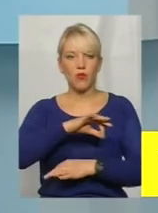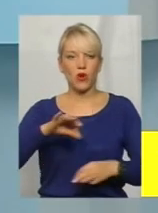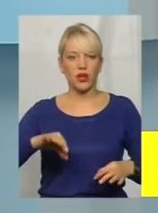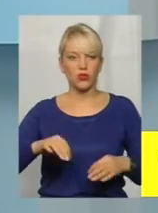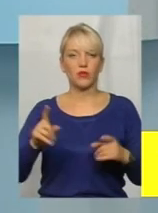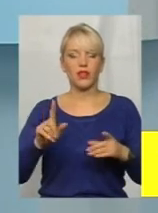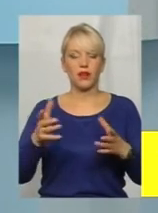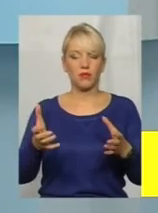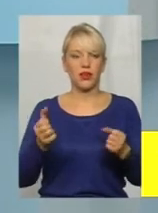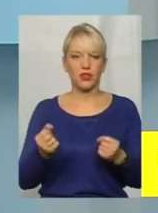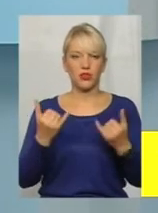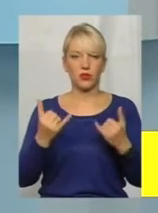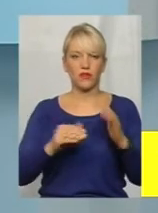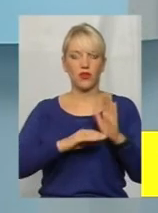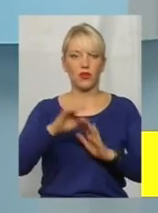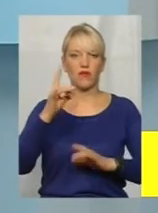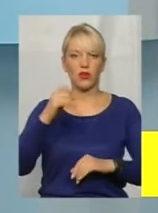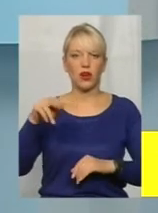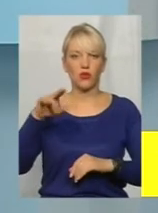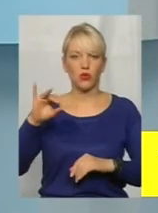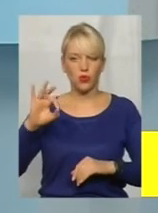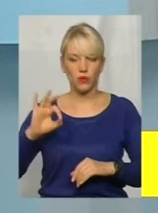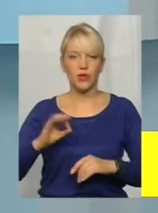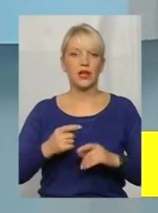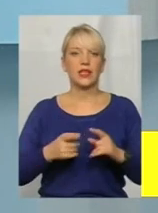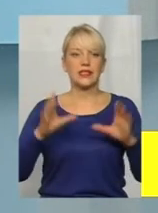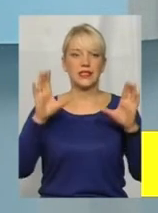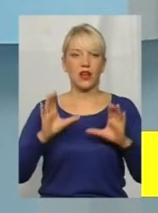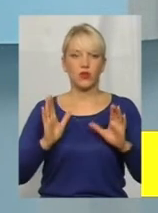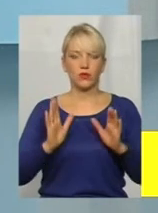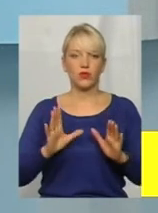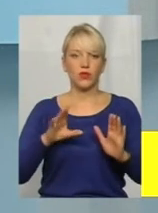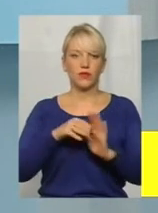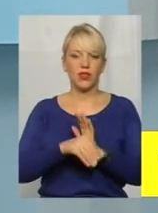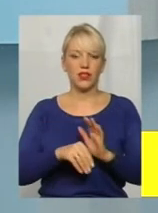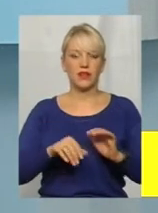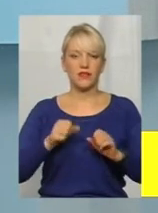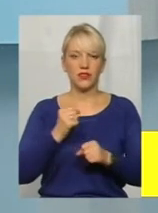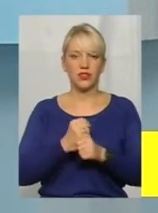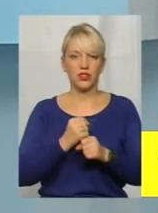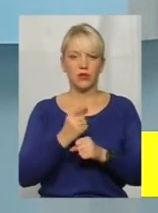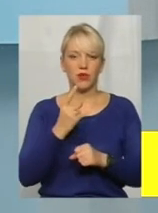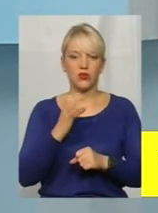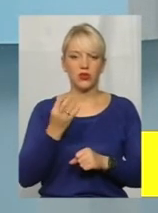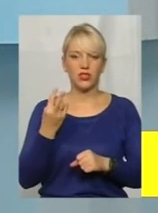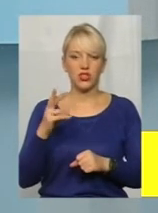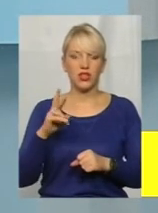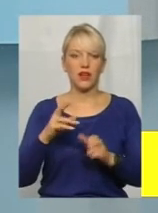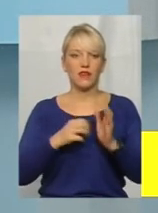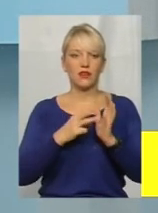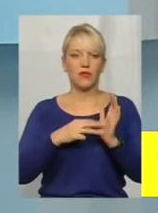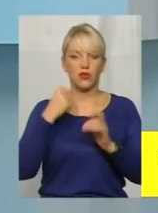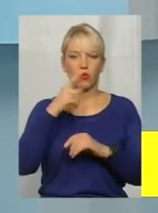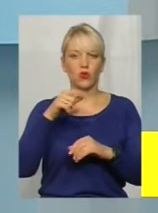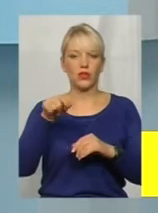проектом, який прийнятий сьогодні Верховною Ради, закон буде введений в дію з 1 січня 2018 року, і там